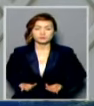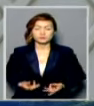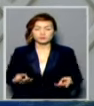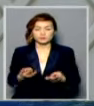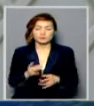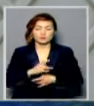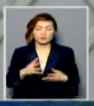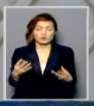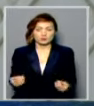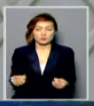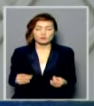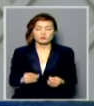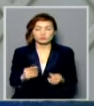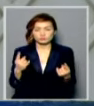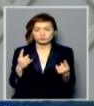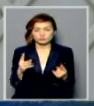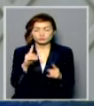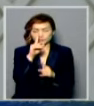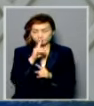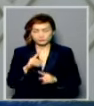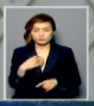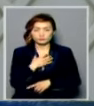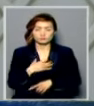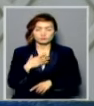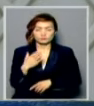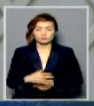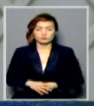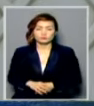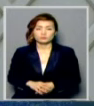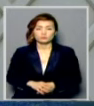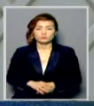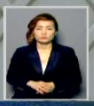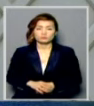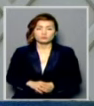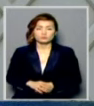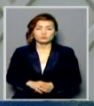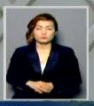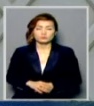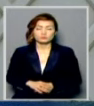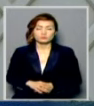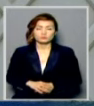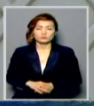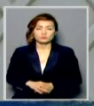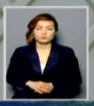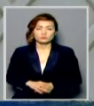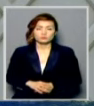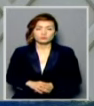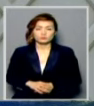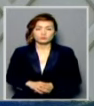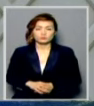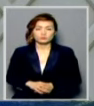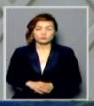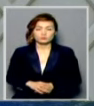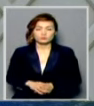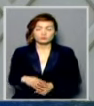бұл мейрамның жөні бөлек, орнында ерек, маңызды жоғары. Бүгін мен үшін ерекше күн.